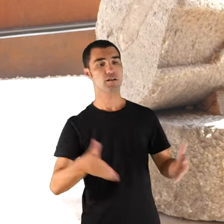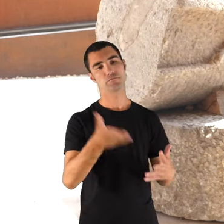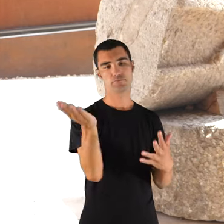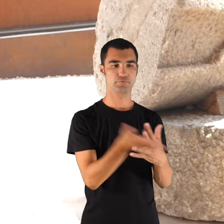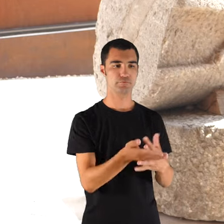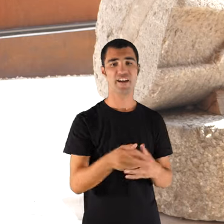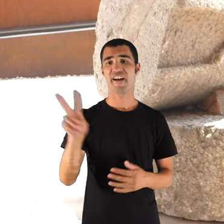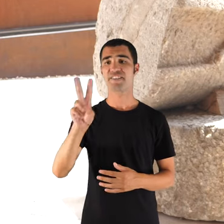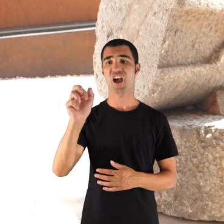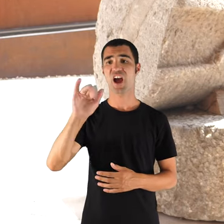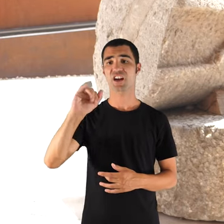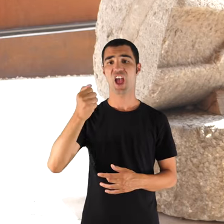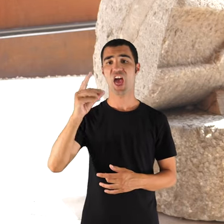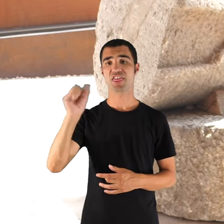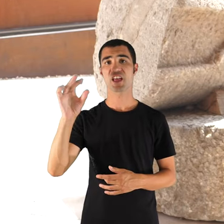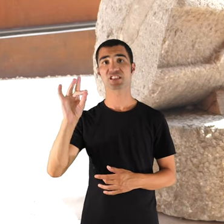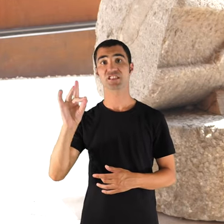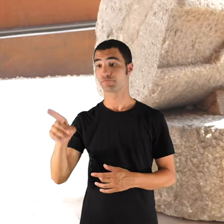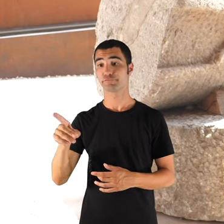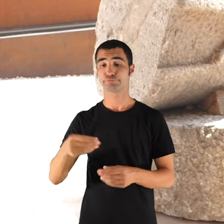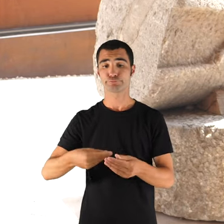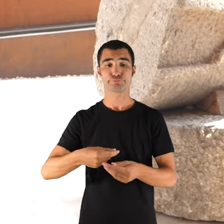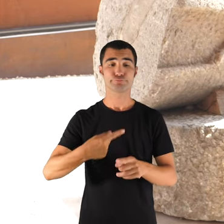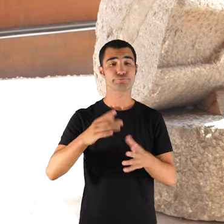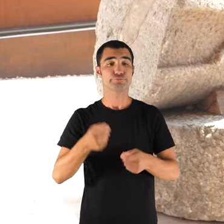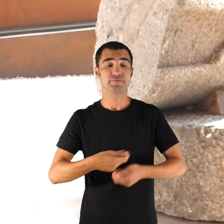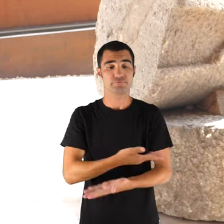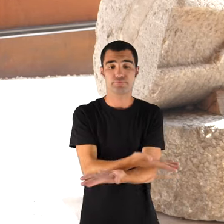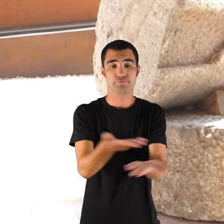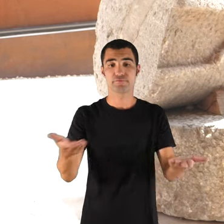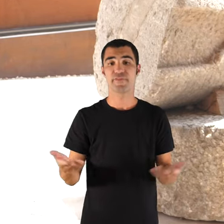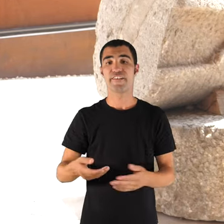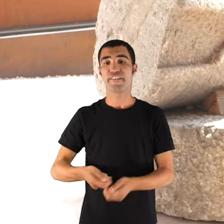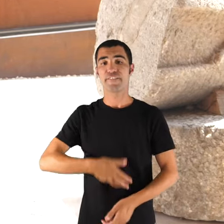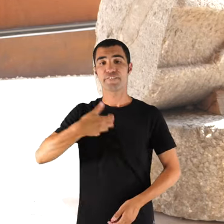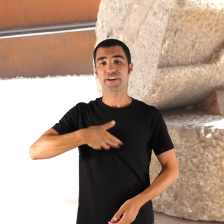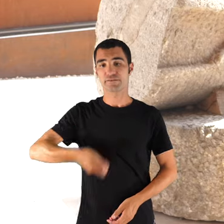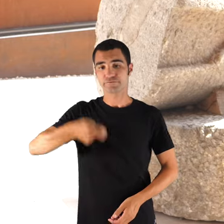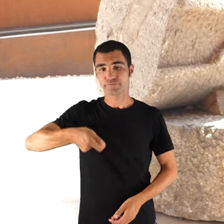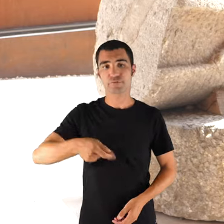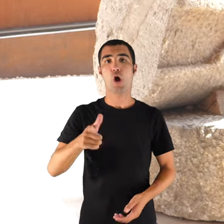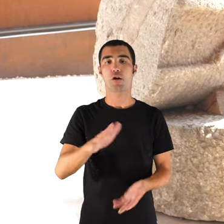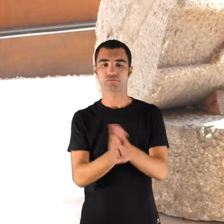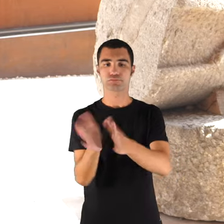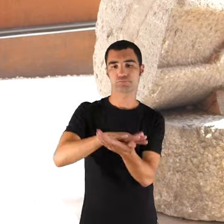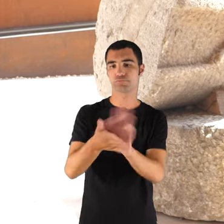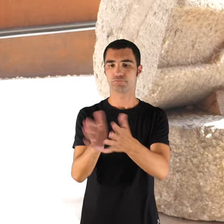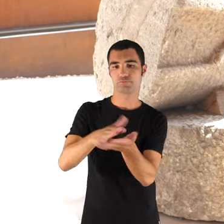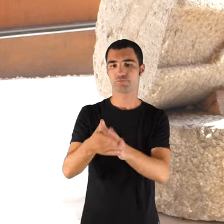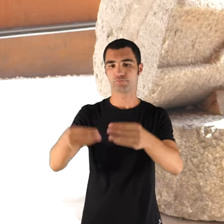Les variades, doncs, pues, se servia com a peix frit o torrat.